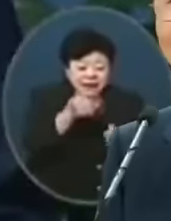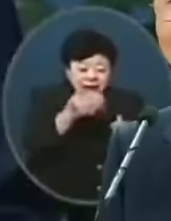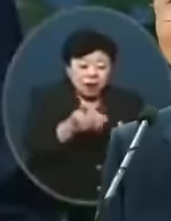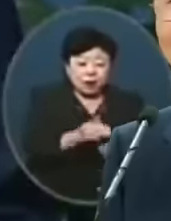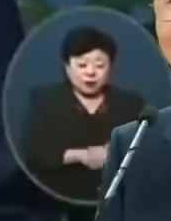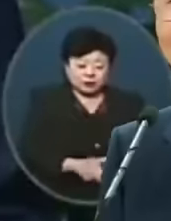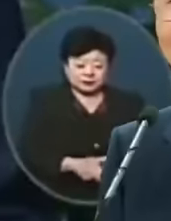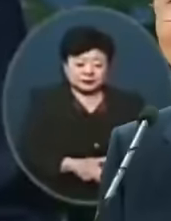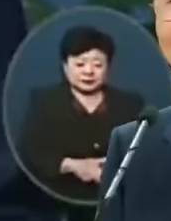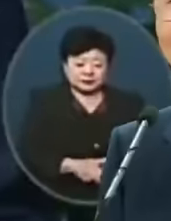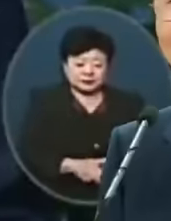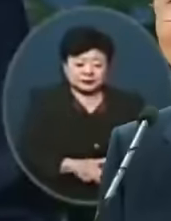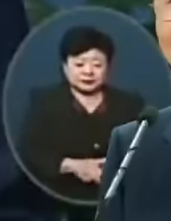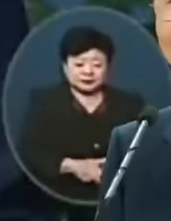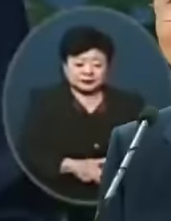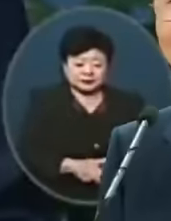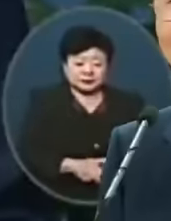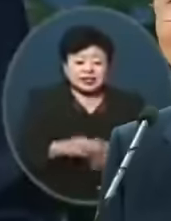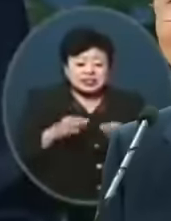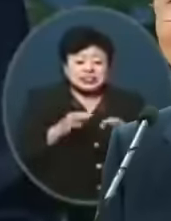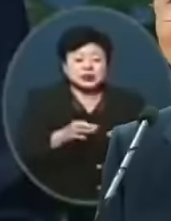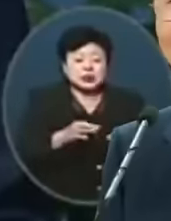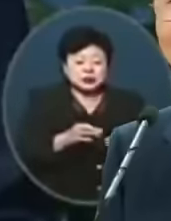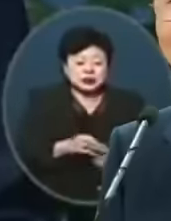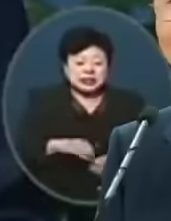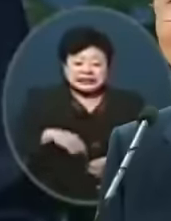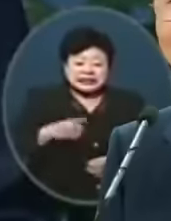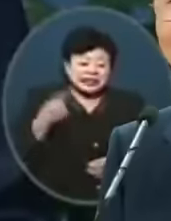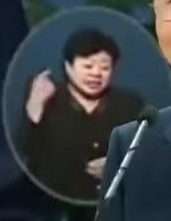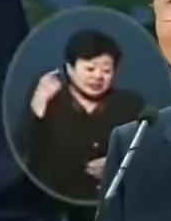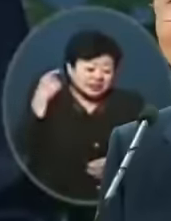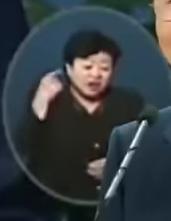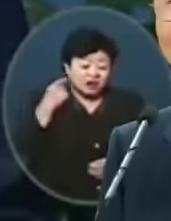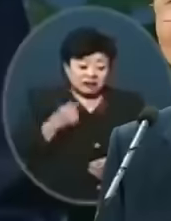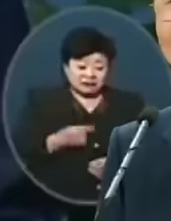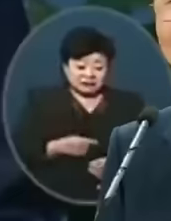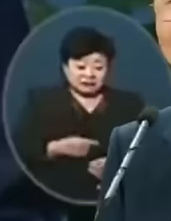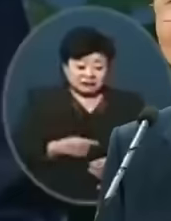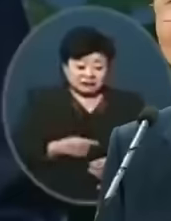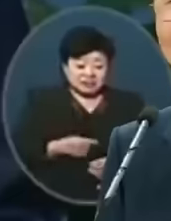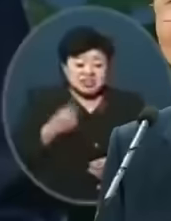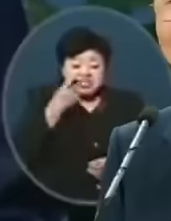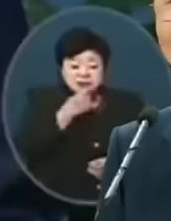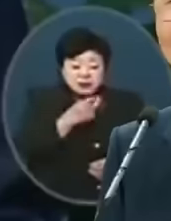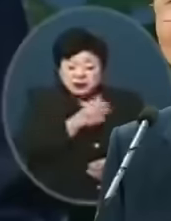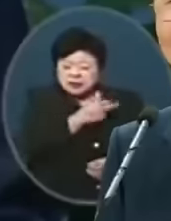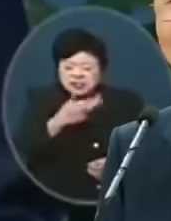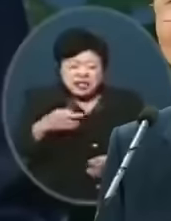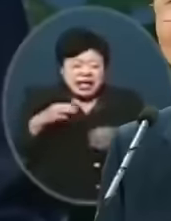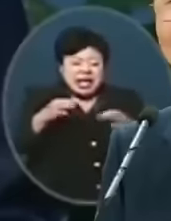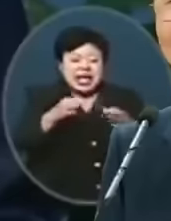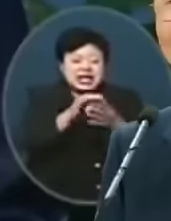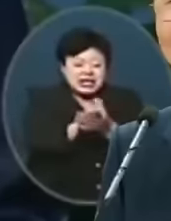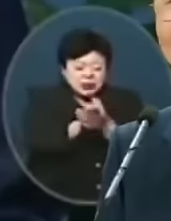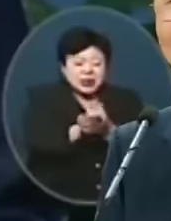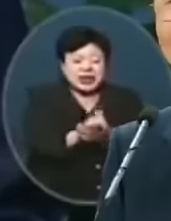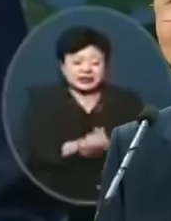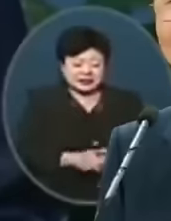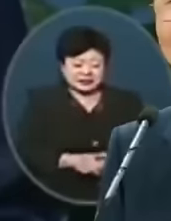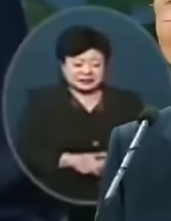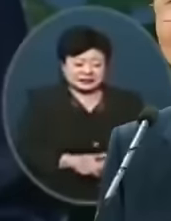아니라 그 기도를 자기가 들릴 수 있도록 입으로 소리를